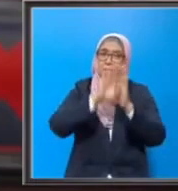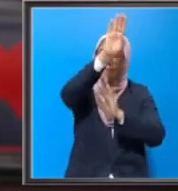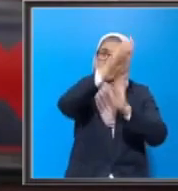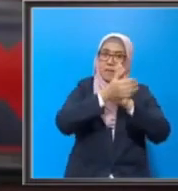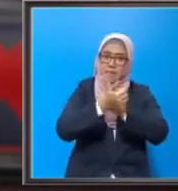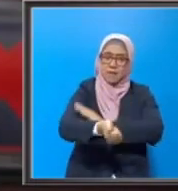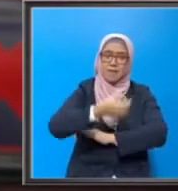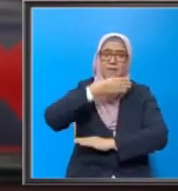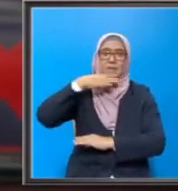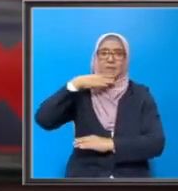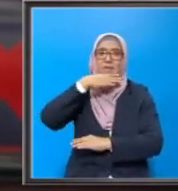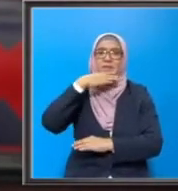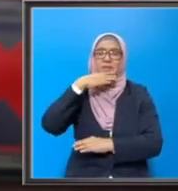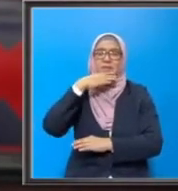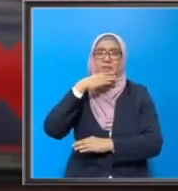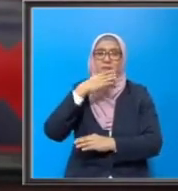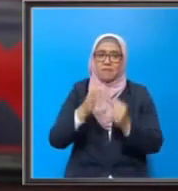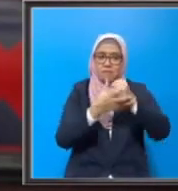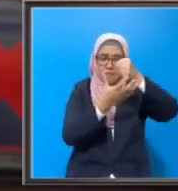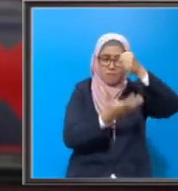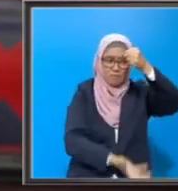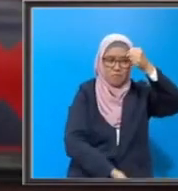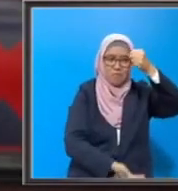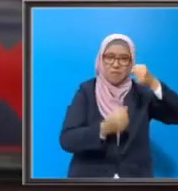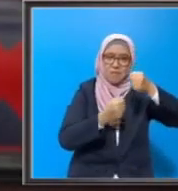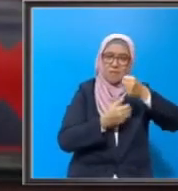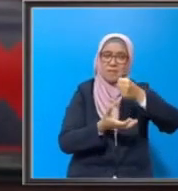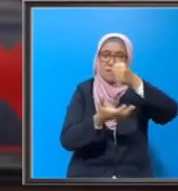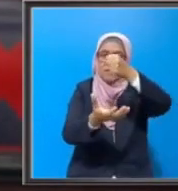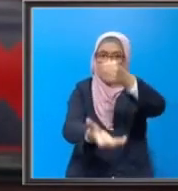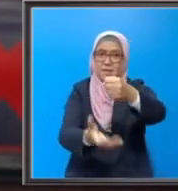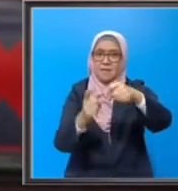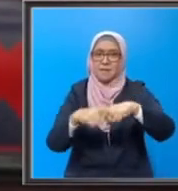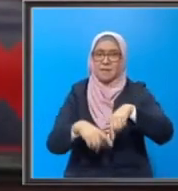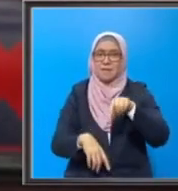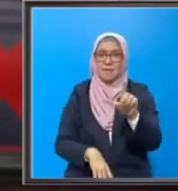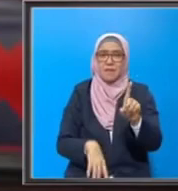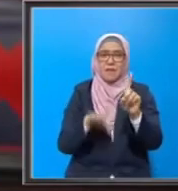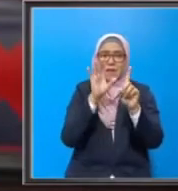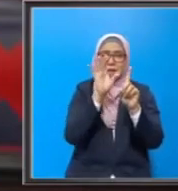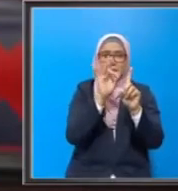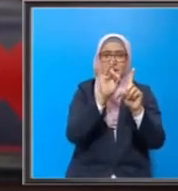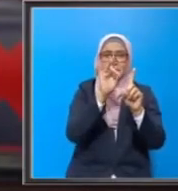beliau danau yang diperuntukkan sebanyak 100